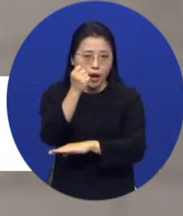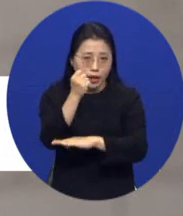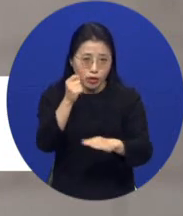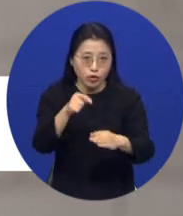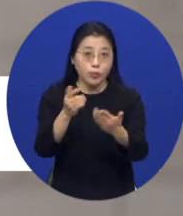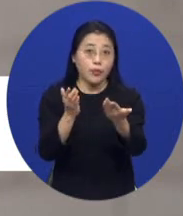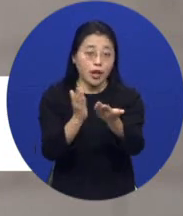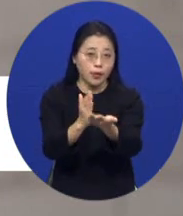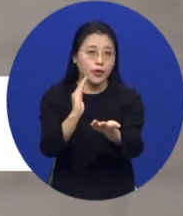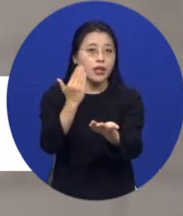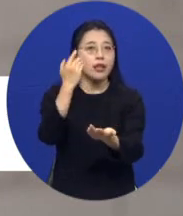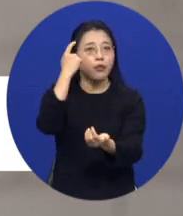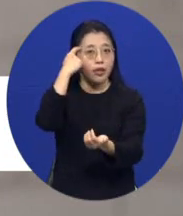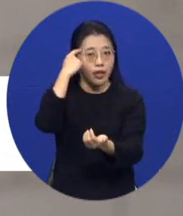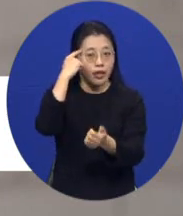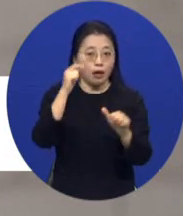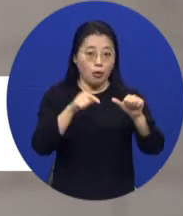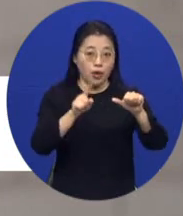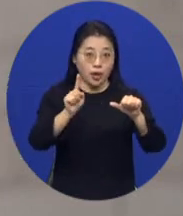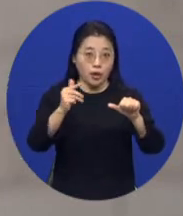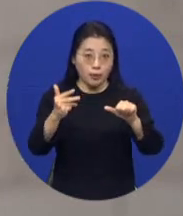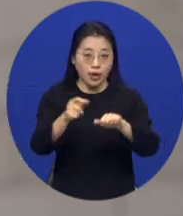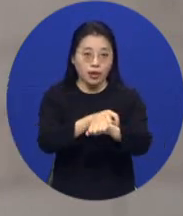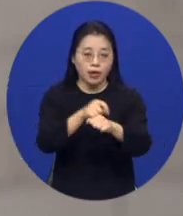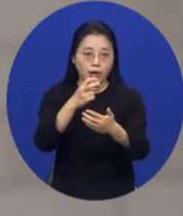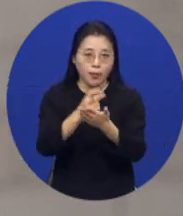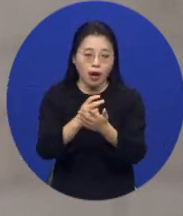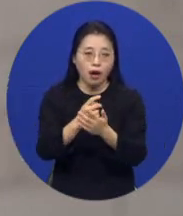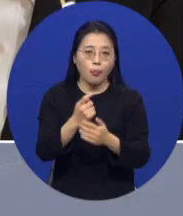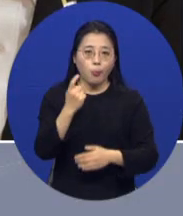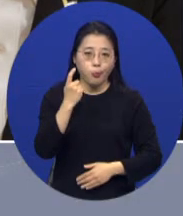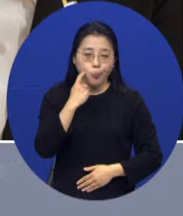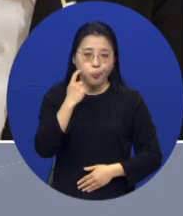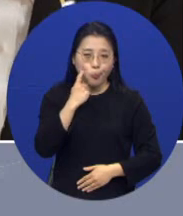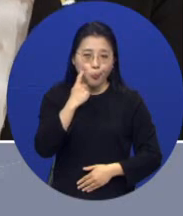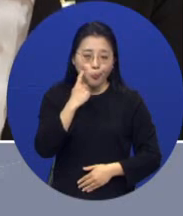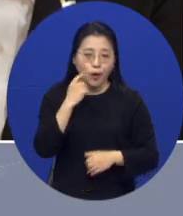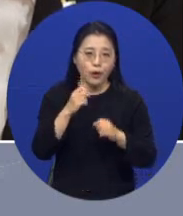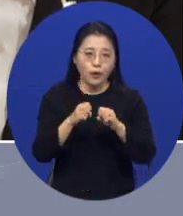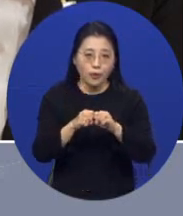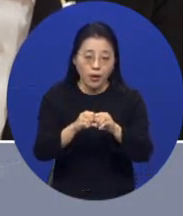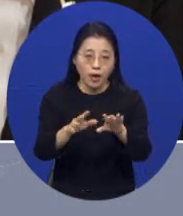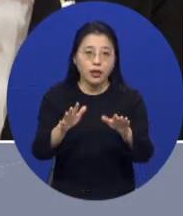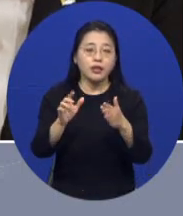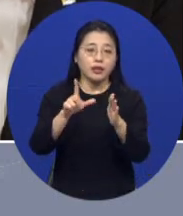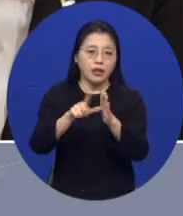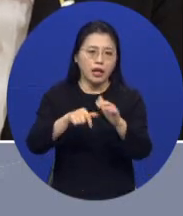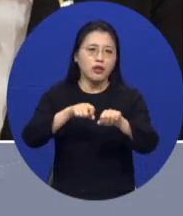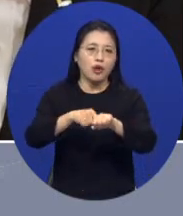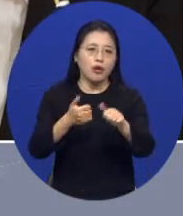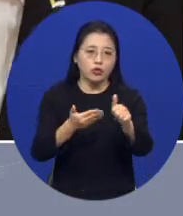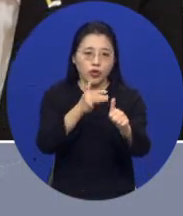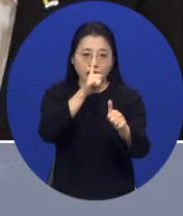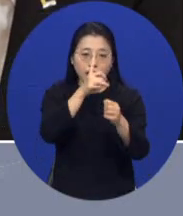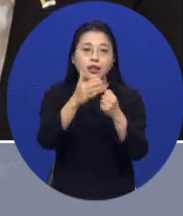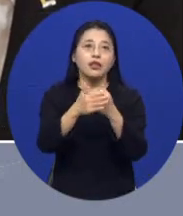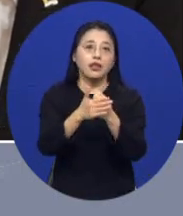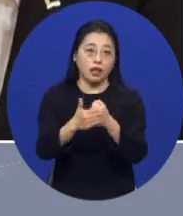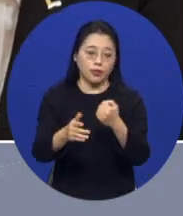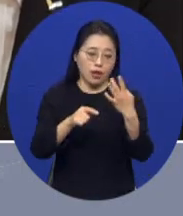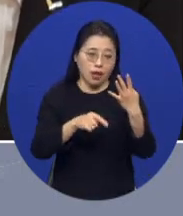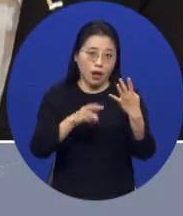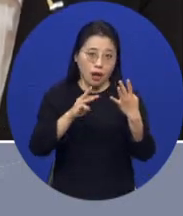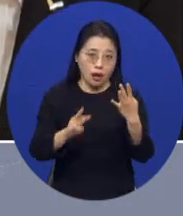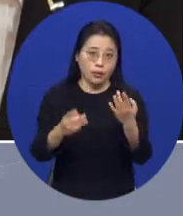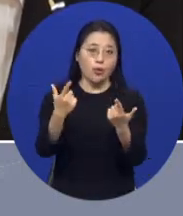않겠는가 5.18 특별법에도 그 허위사실 유포에 대해서 일정한 처벌 저항을 넣었기 때문에 43도 예외가